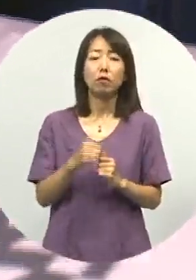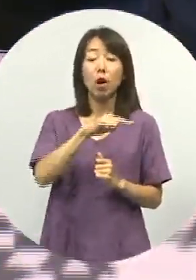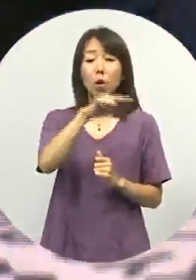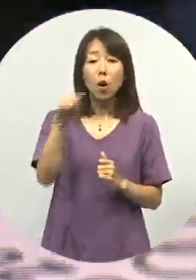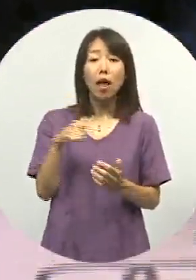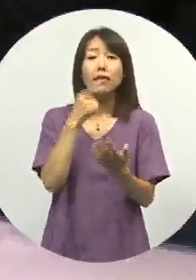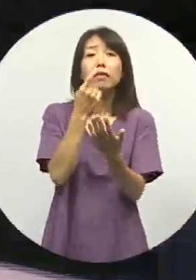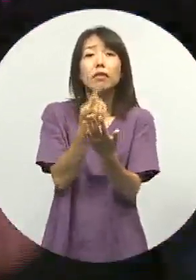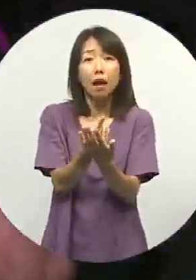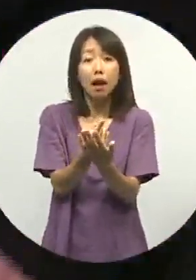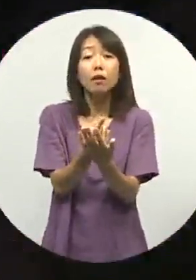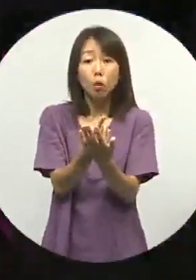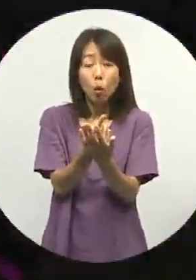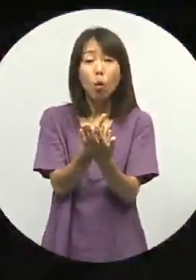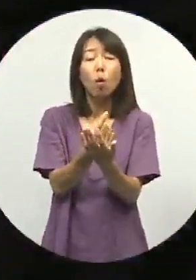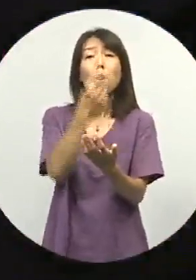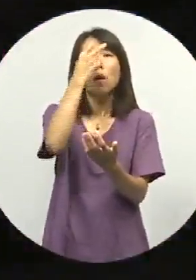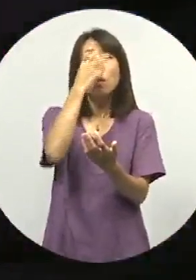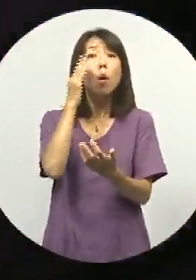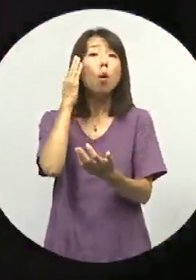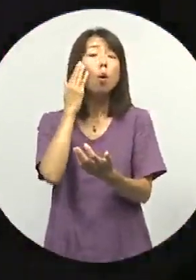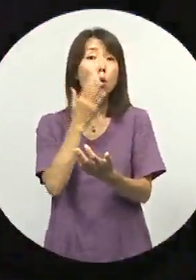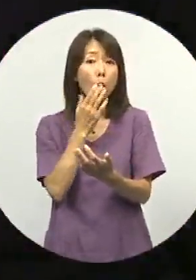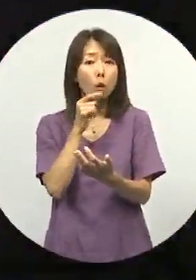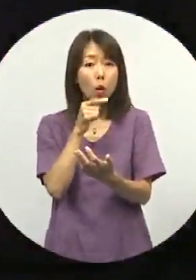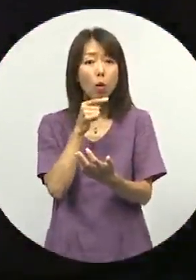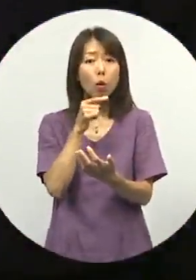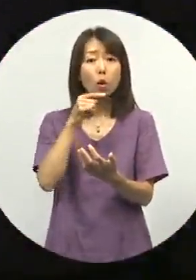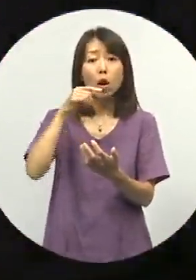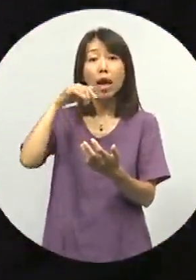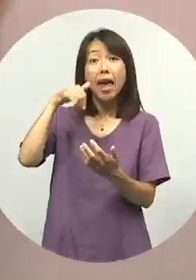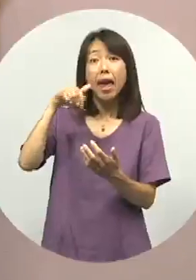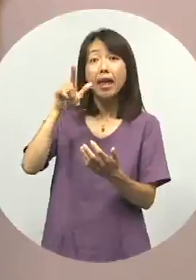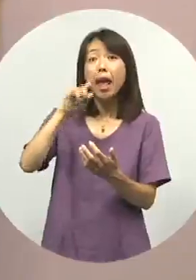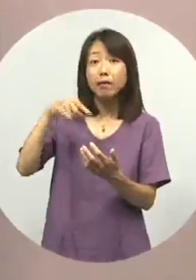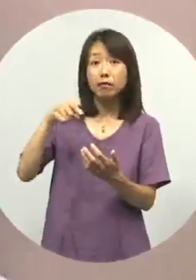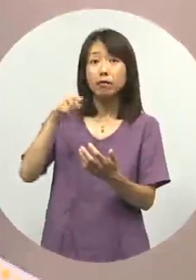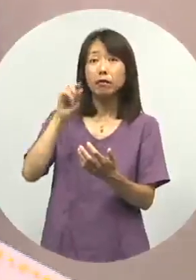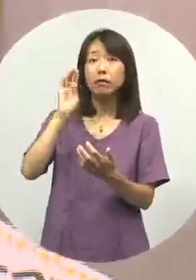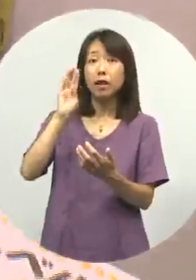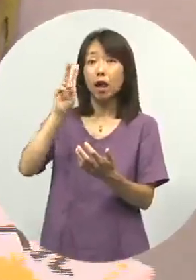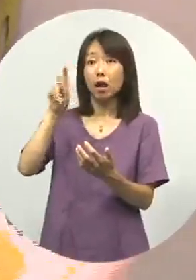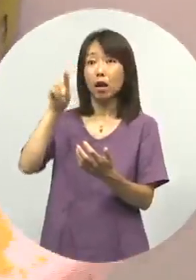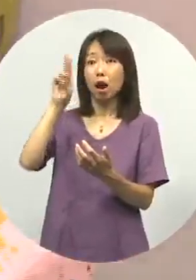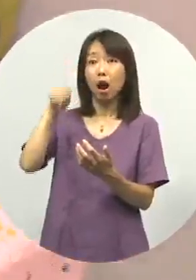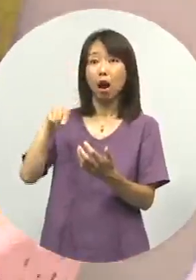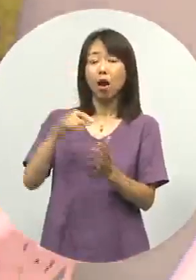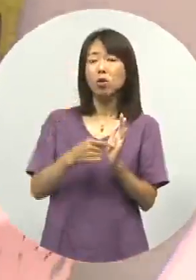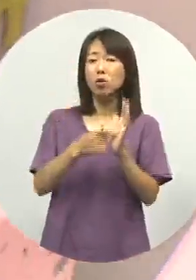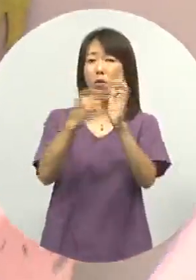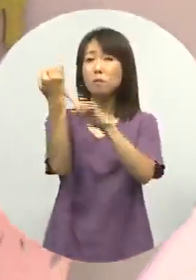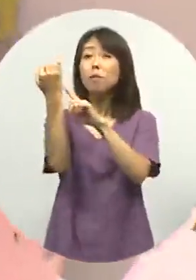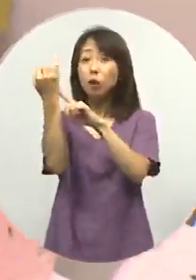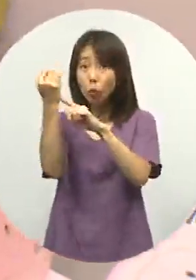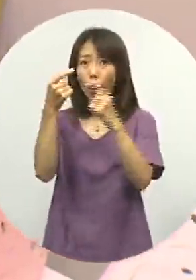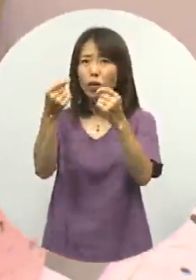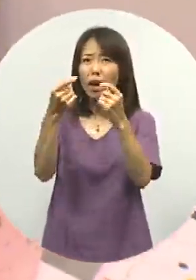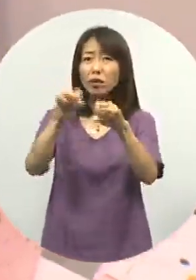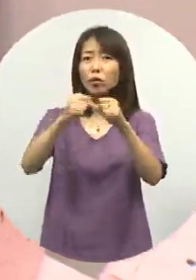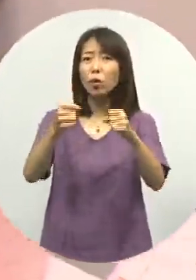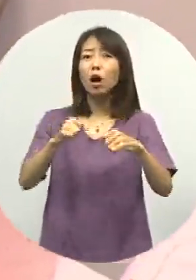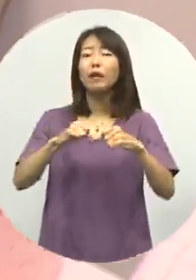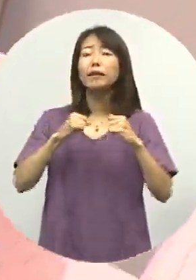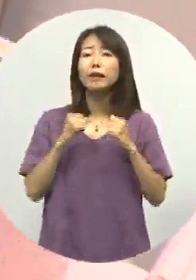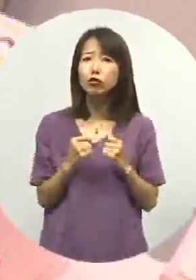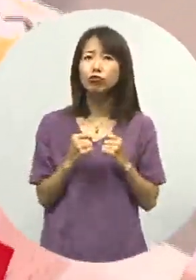で目と耳と両方に障害のあるヘレンケラーと同じね障害を持っている人がいるっていうこと